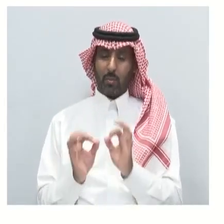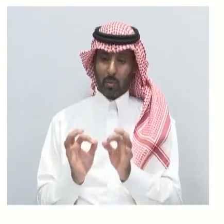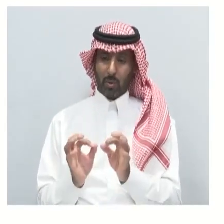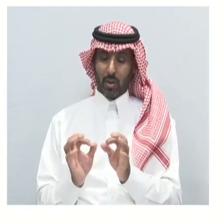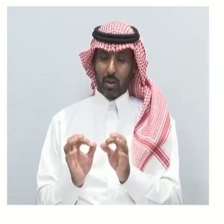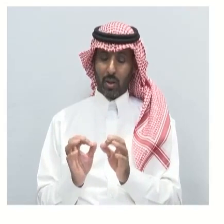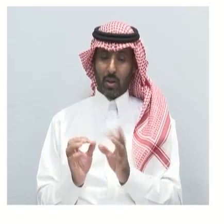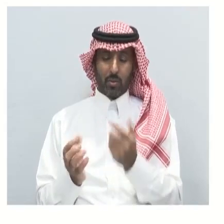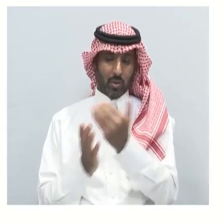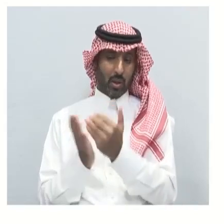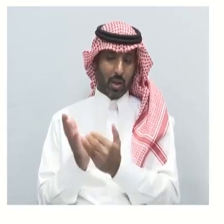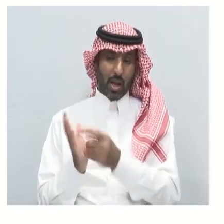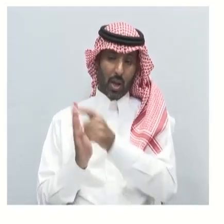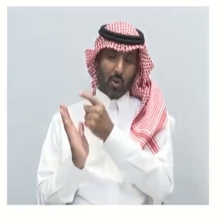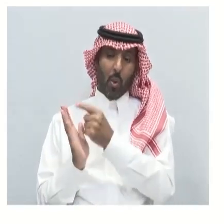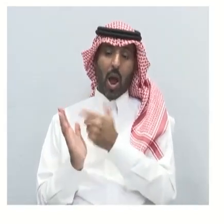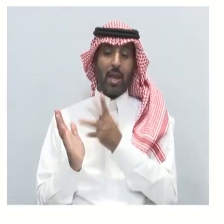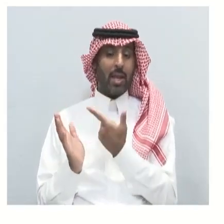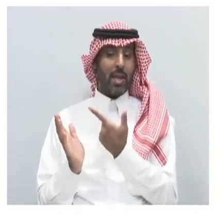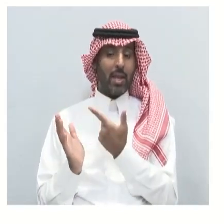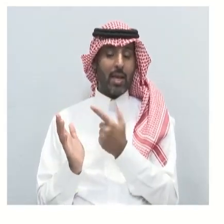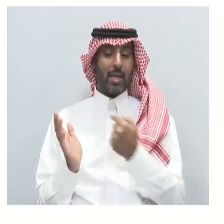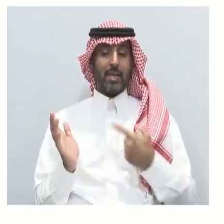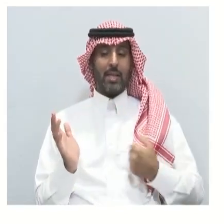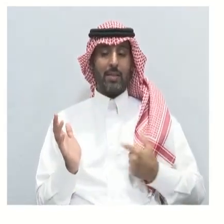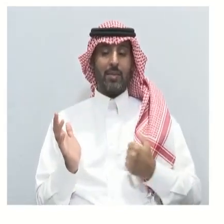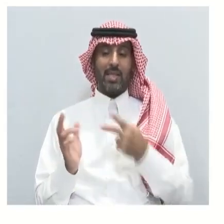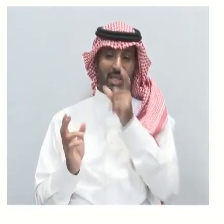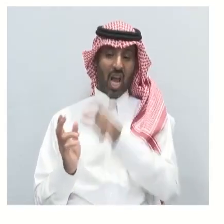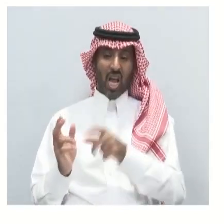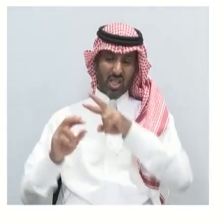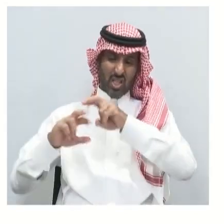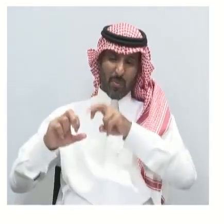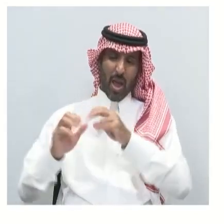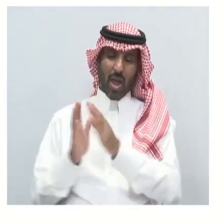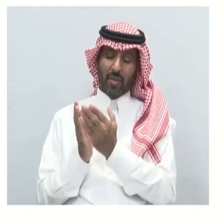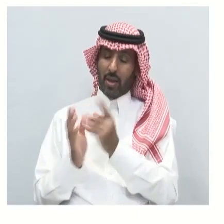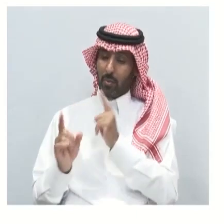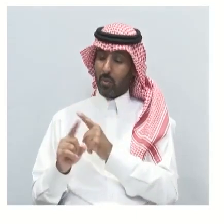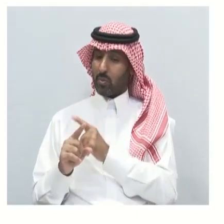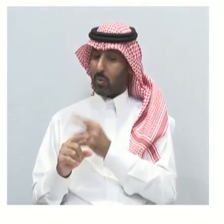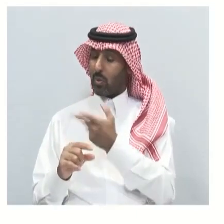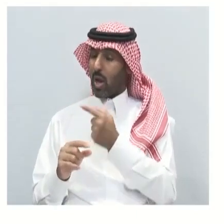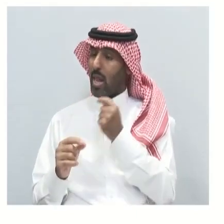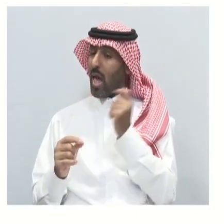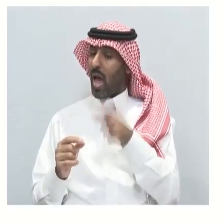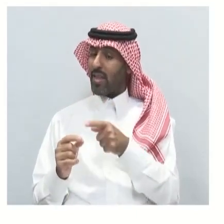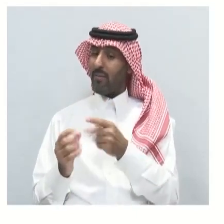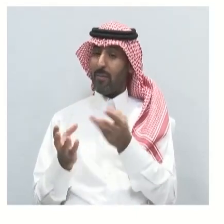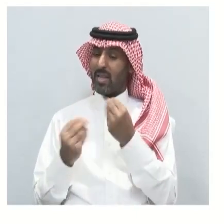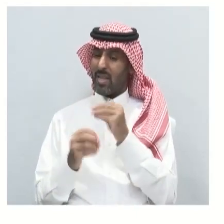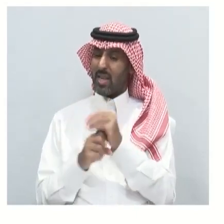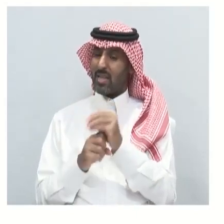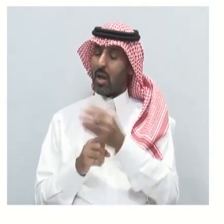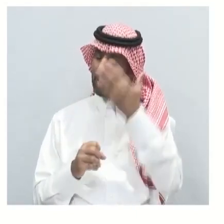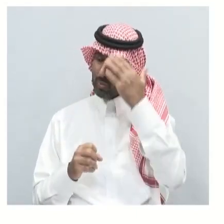تتكون السبانه من العنوان طبعا العنوان واسم الباحث والجهه المشرفه والغرض من الدراسه والشكر